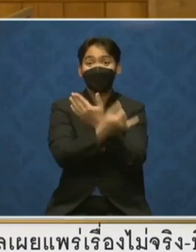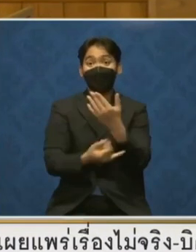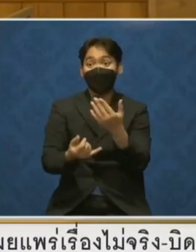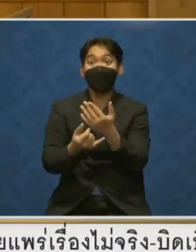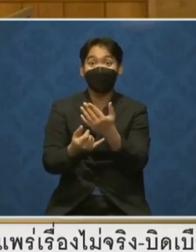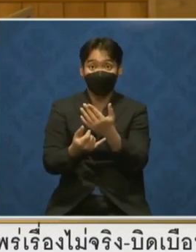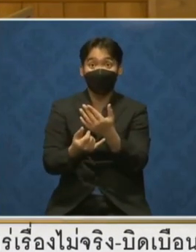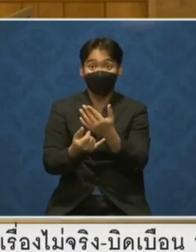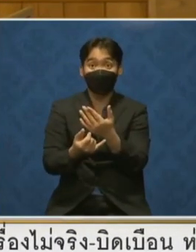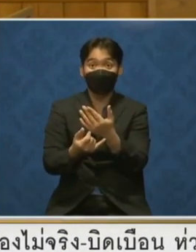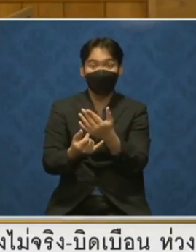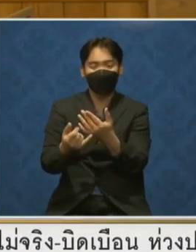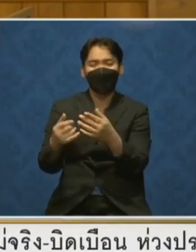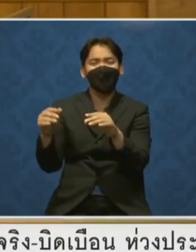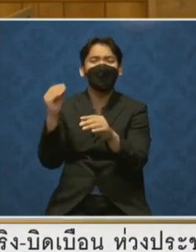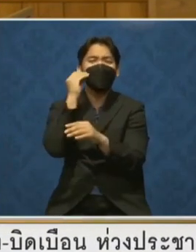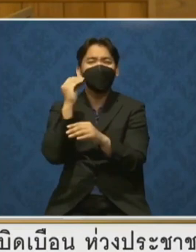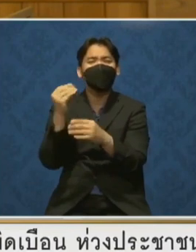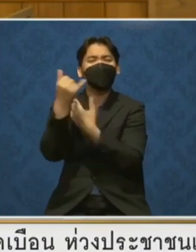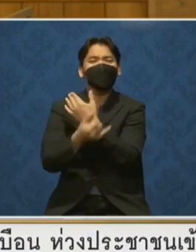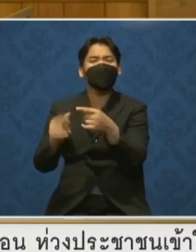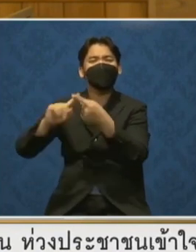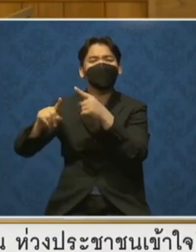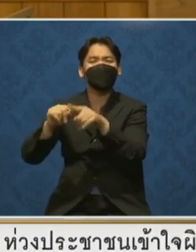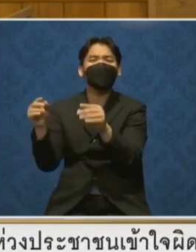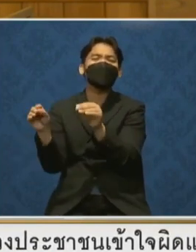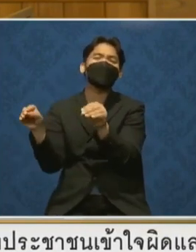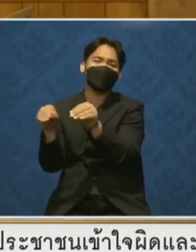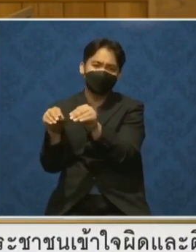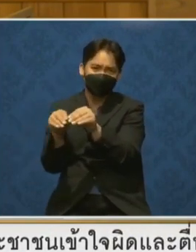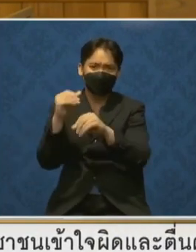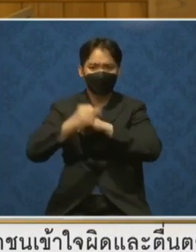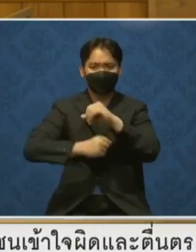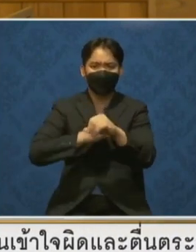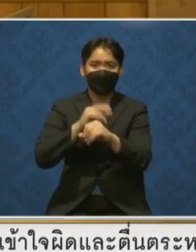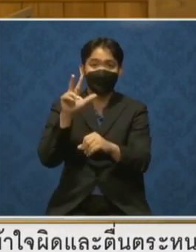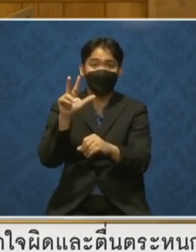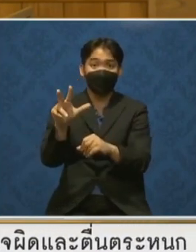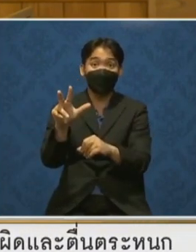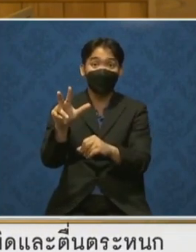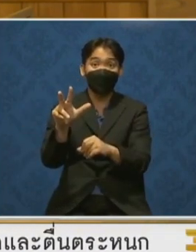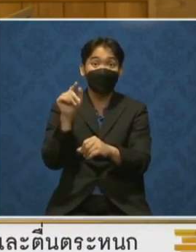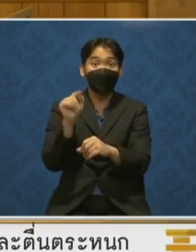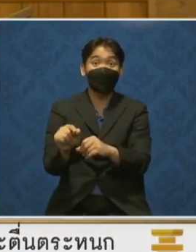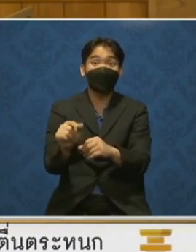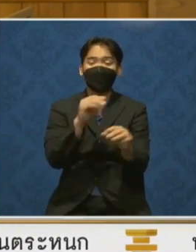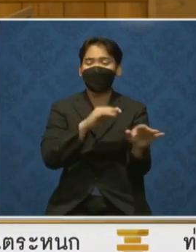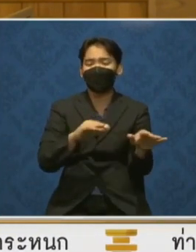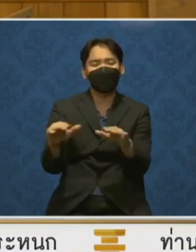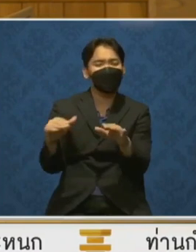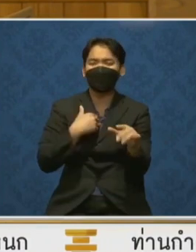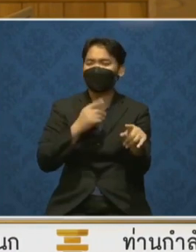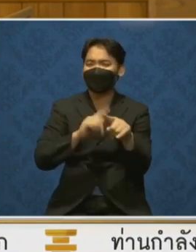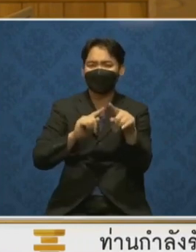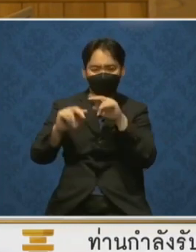และให้เกิดประโยชน์กับพี่น้องประชาชนตามที่มุ่งหมายทุกประการจากนี้จะเข้าสู่กระบวนการพิจารณาของคณะกรรมาธิการ